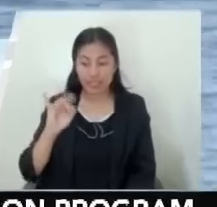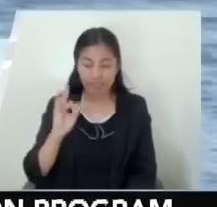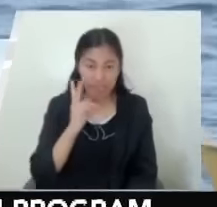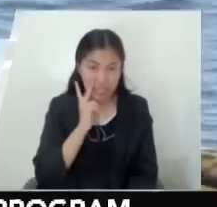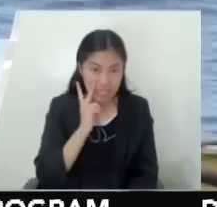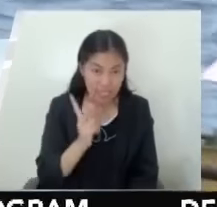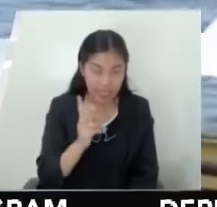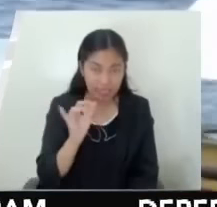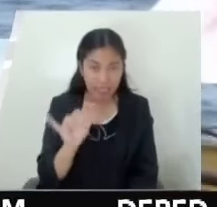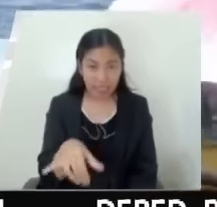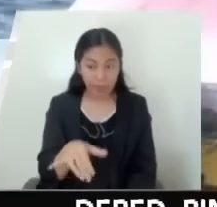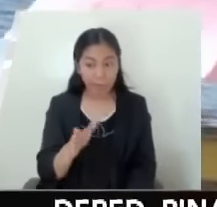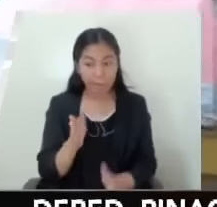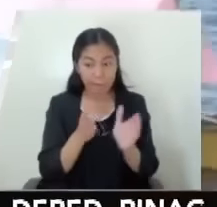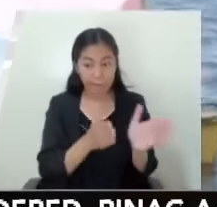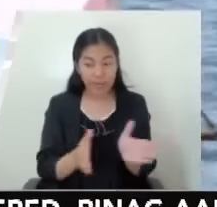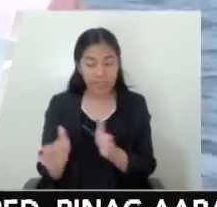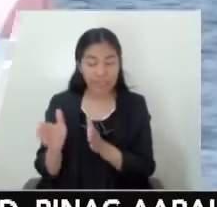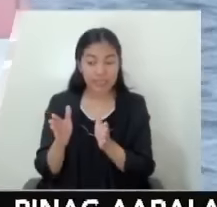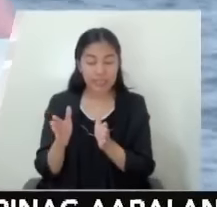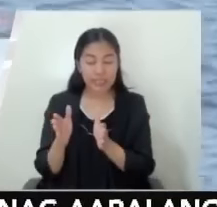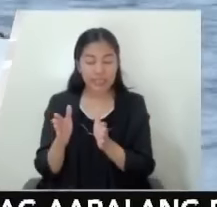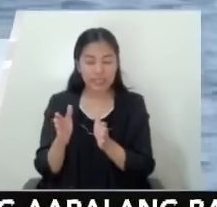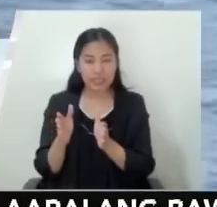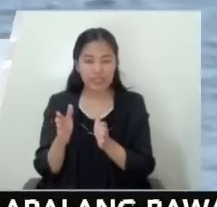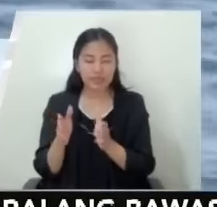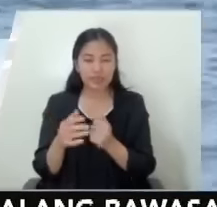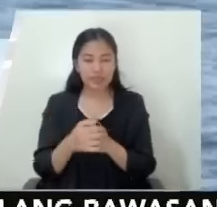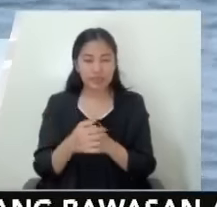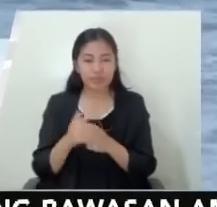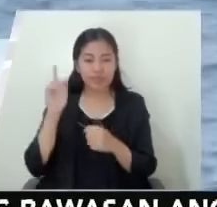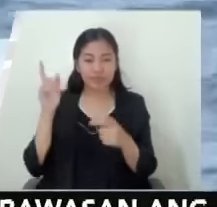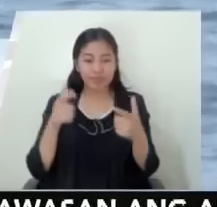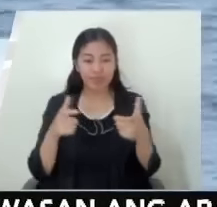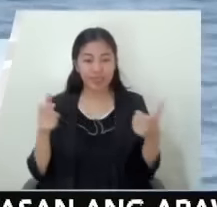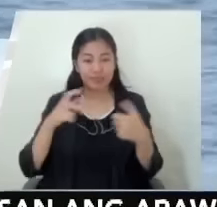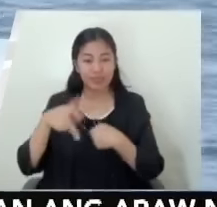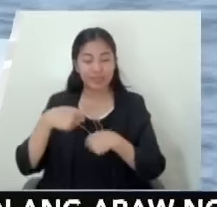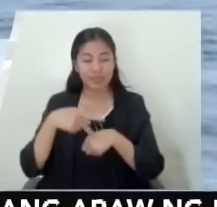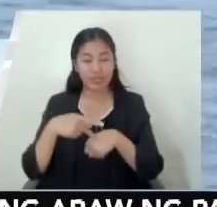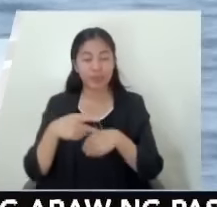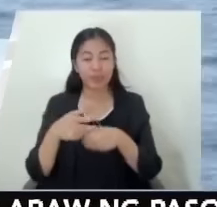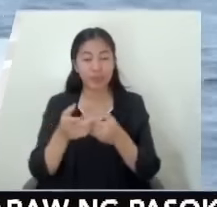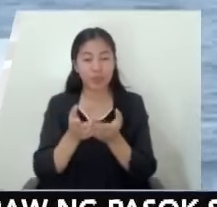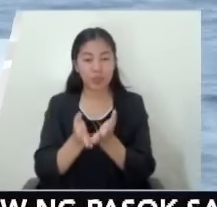plano na kung saan pupunta itong malalaking bangka, ay baka